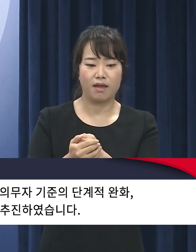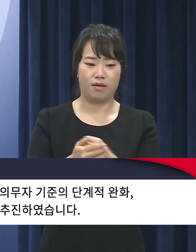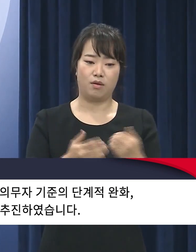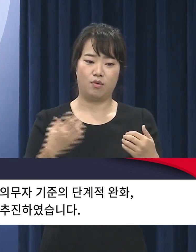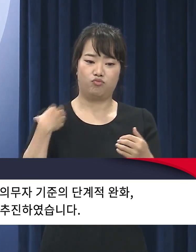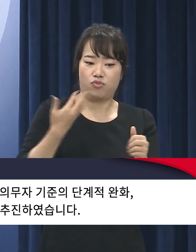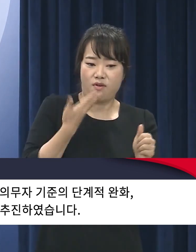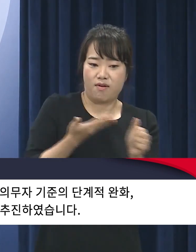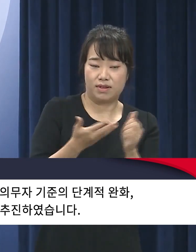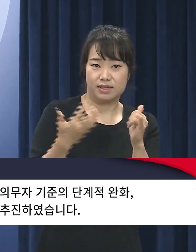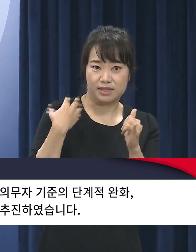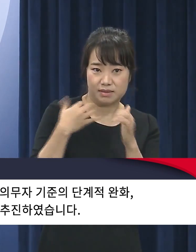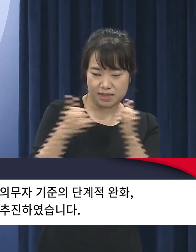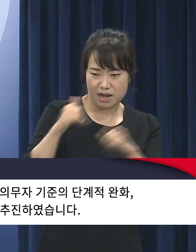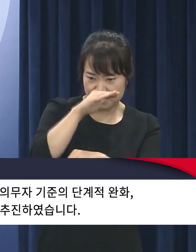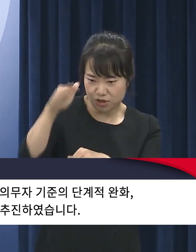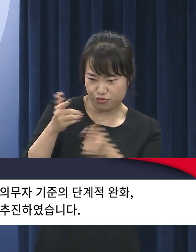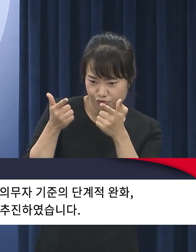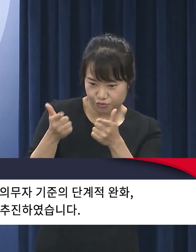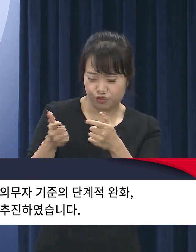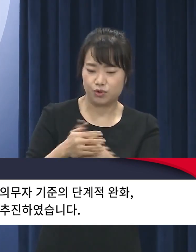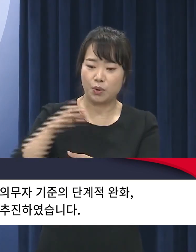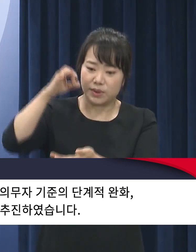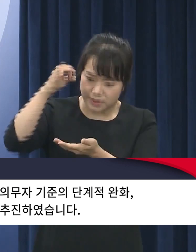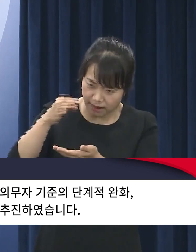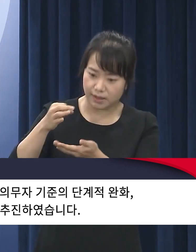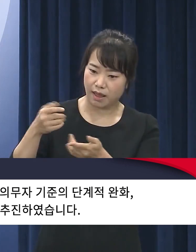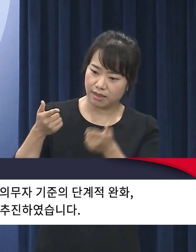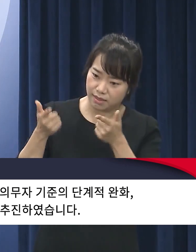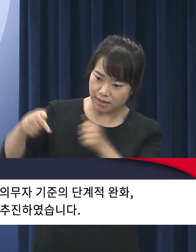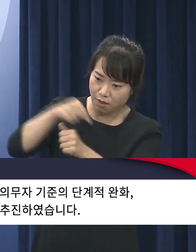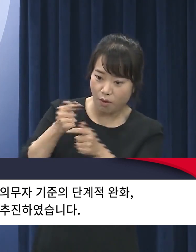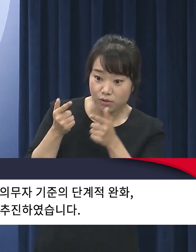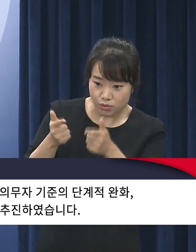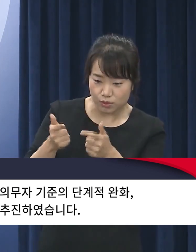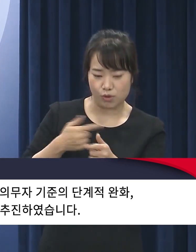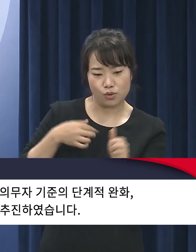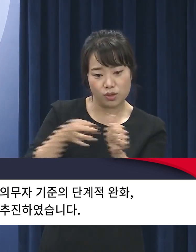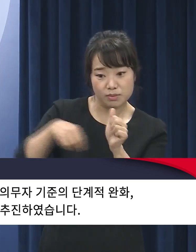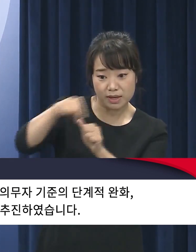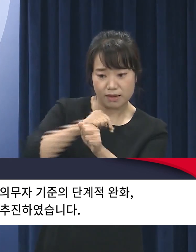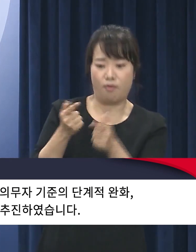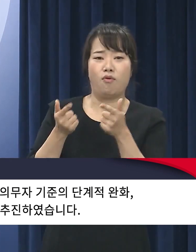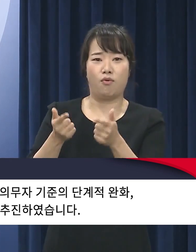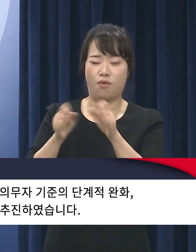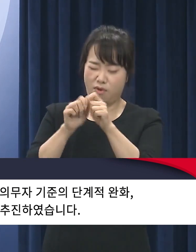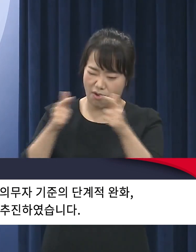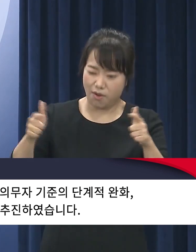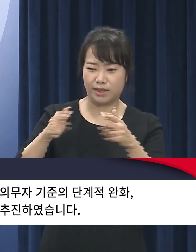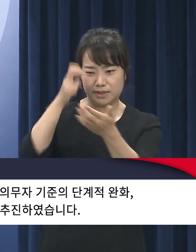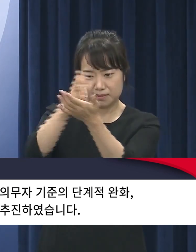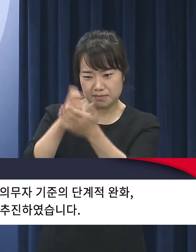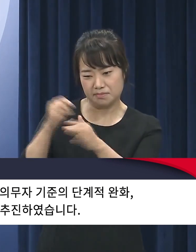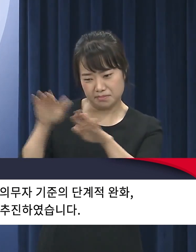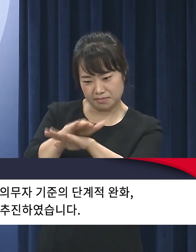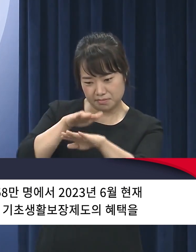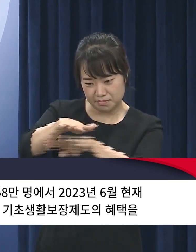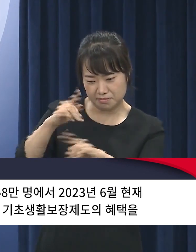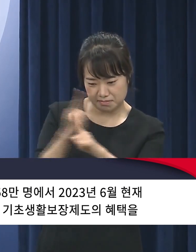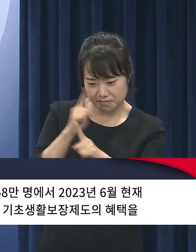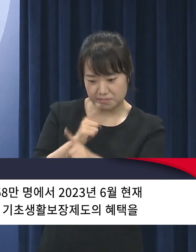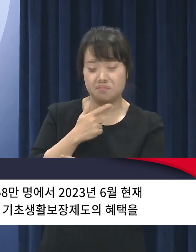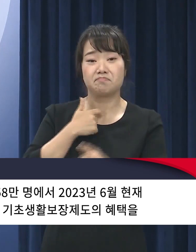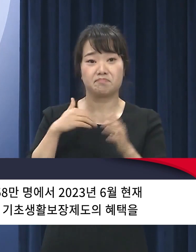부양 의무자 기준의 단계적 완화, 재산 기준 개편, 급여 수준 확대 등 다양한 제도 개선을